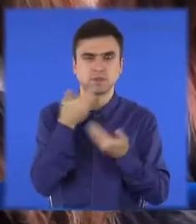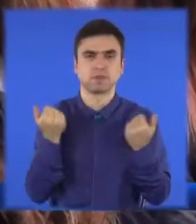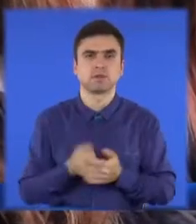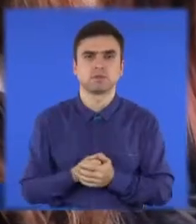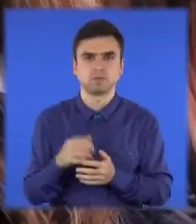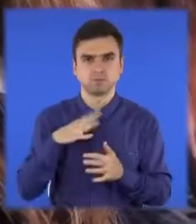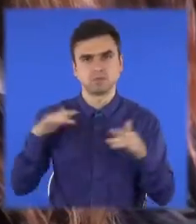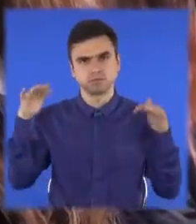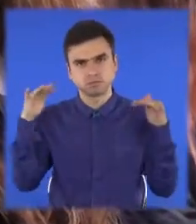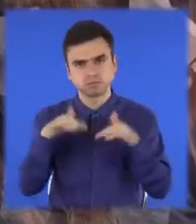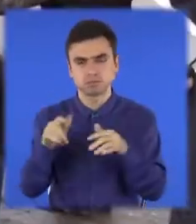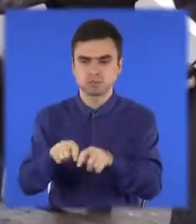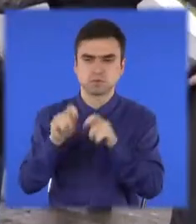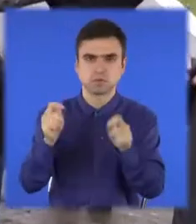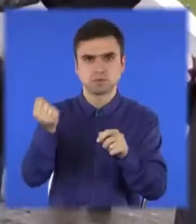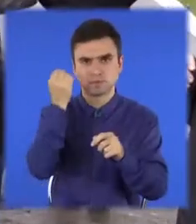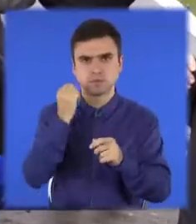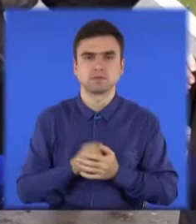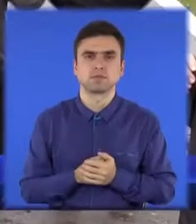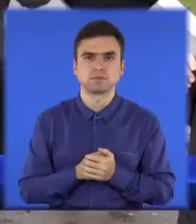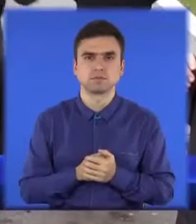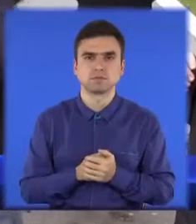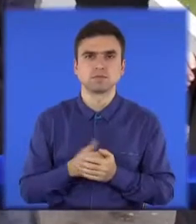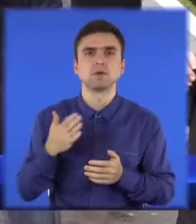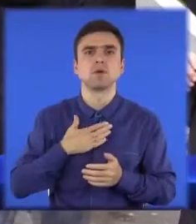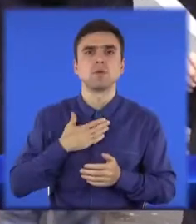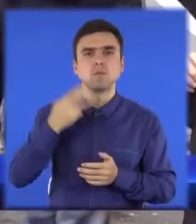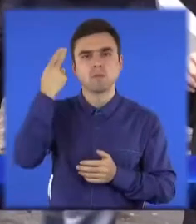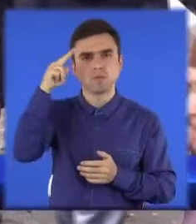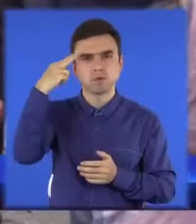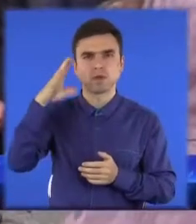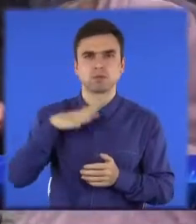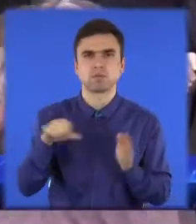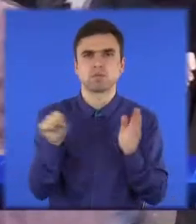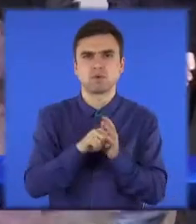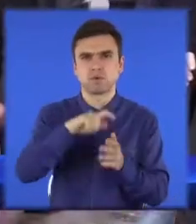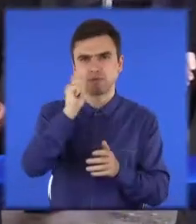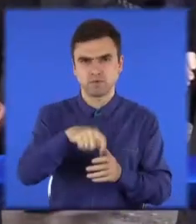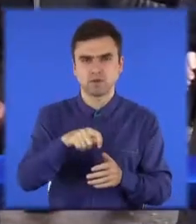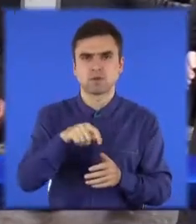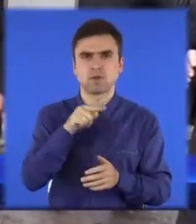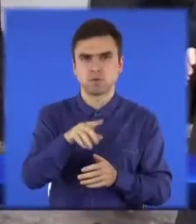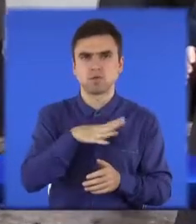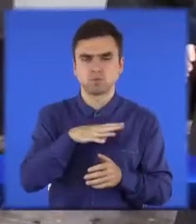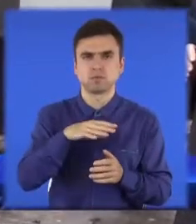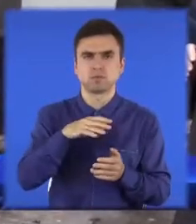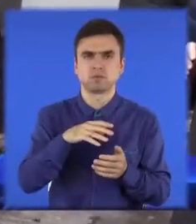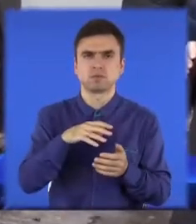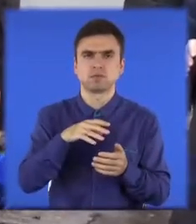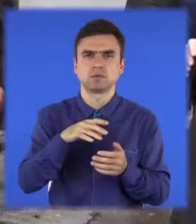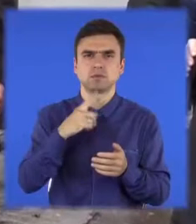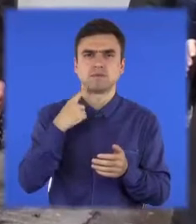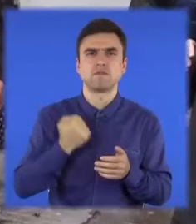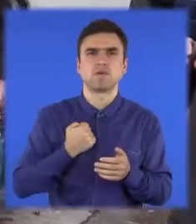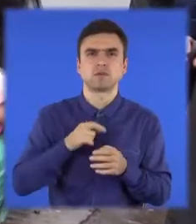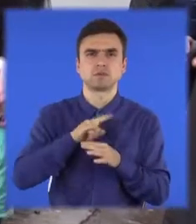і усі, хто мріє про польоти. Мій дядя загинув на війні, теж служив воєнно-транспортної авіації